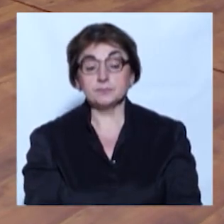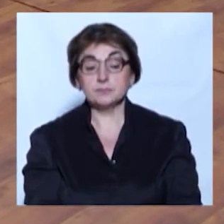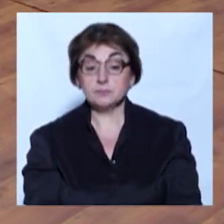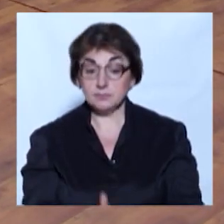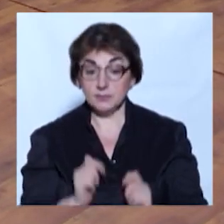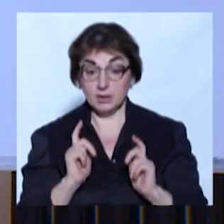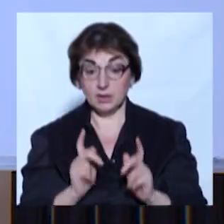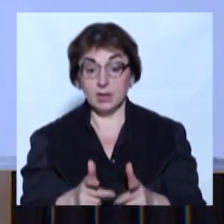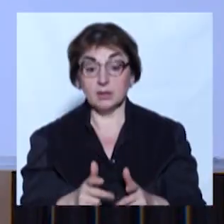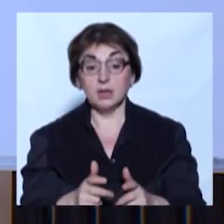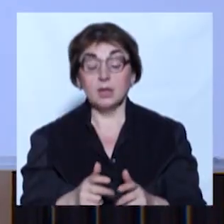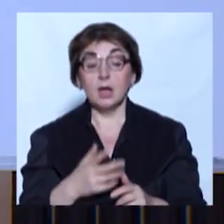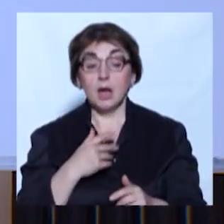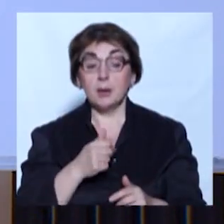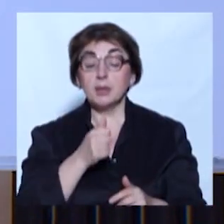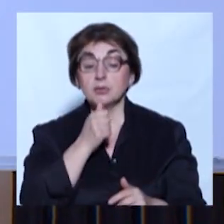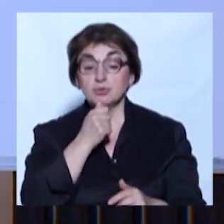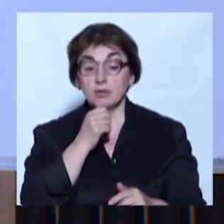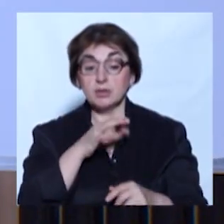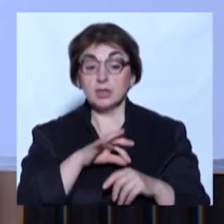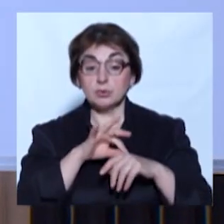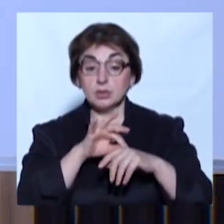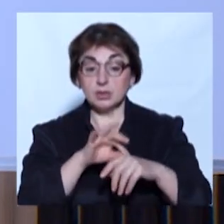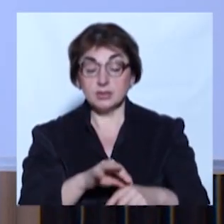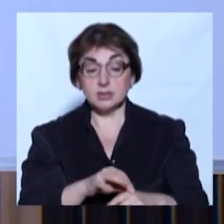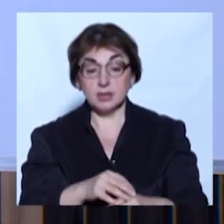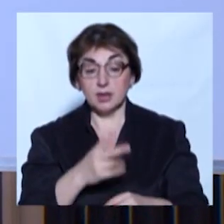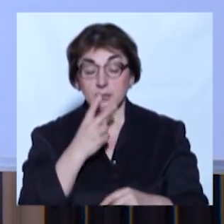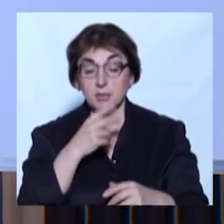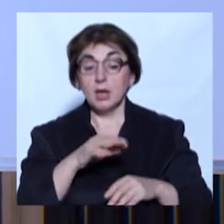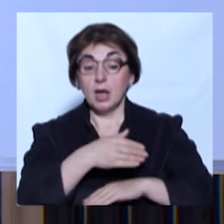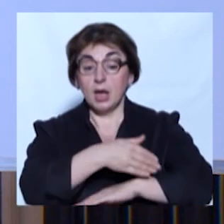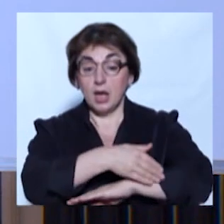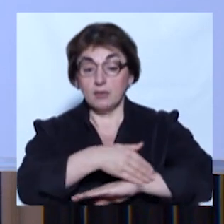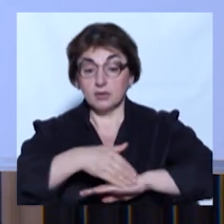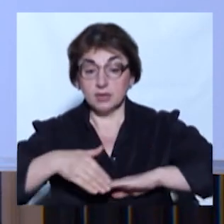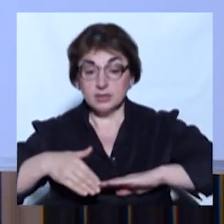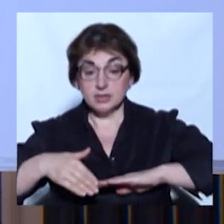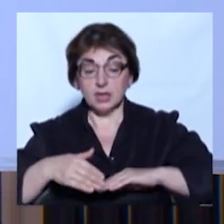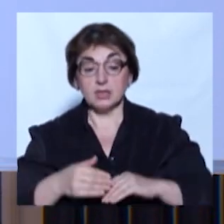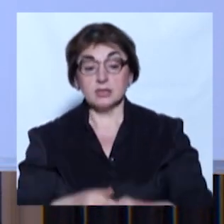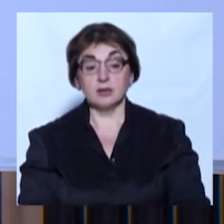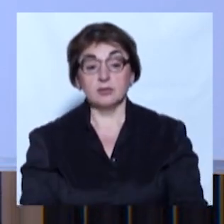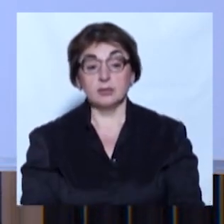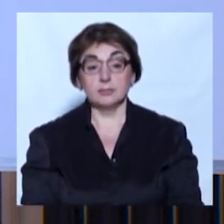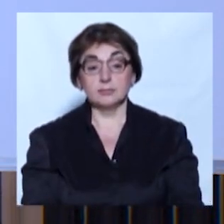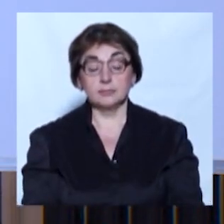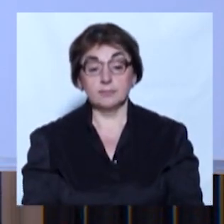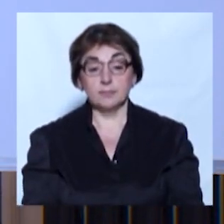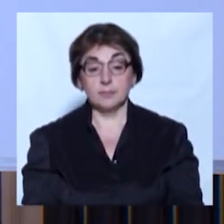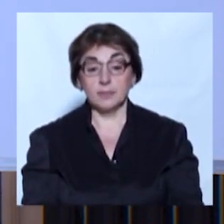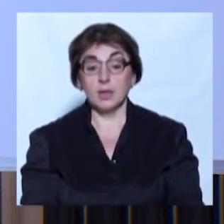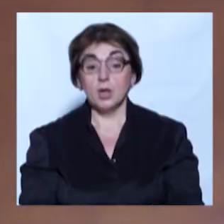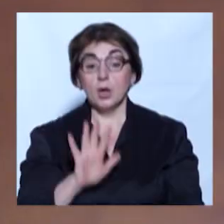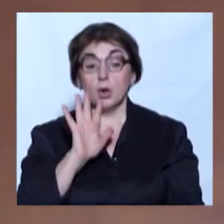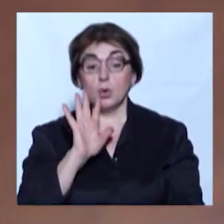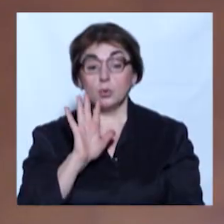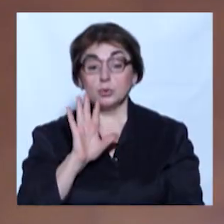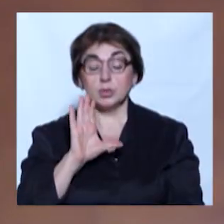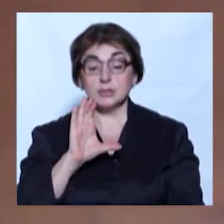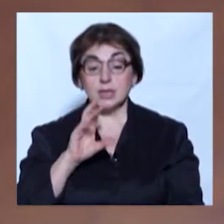კარგით, მოდით ახლა ჩავატაროთ ცდა. მე ვიღებ სახაზავს და 5